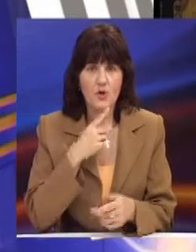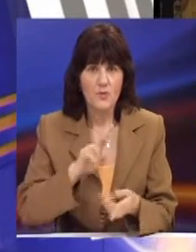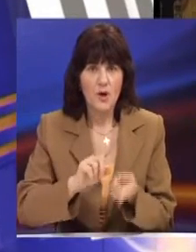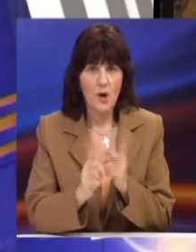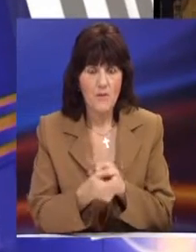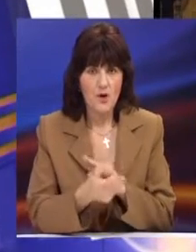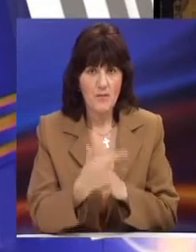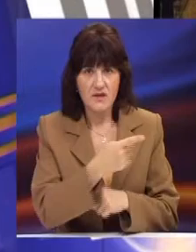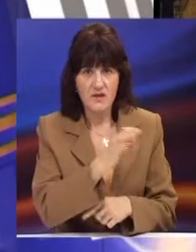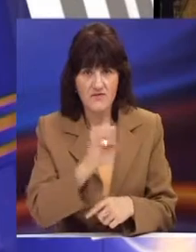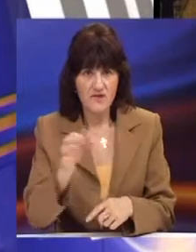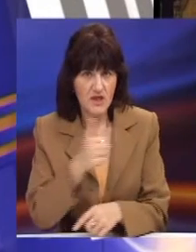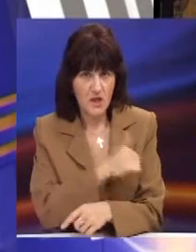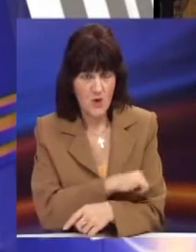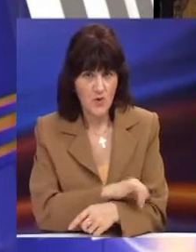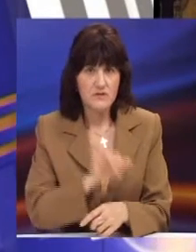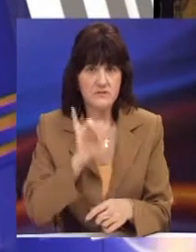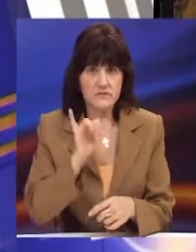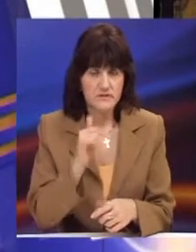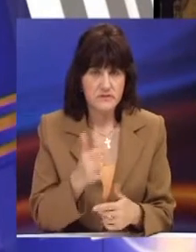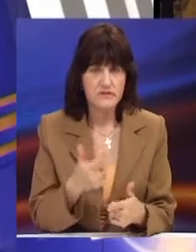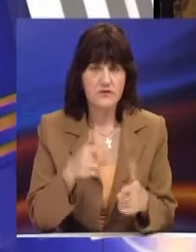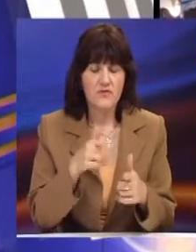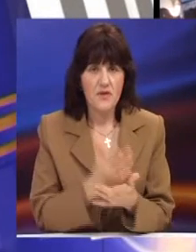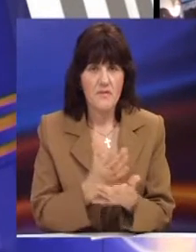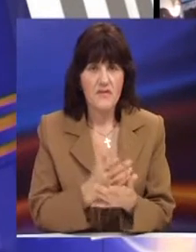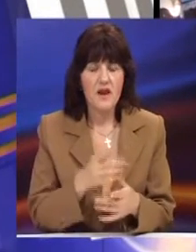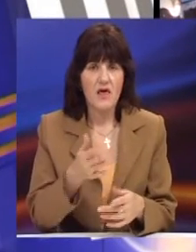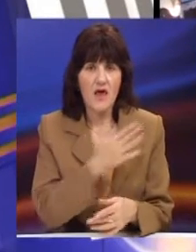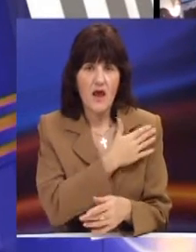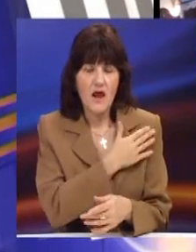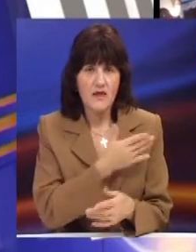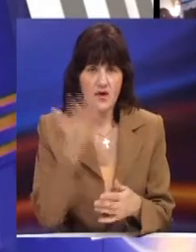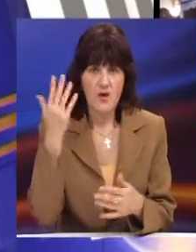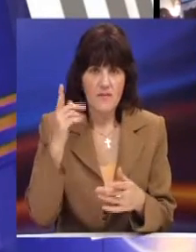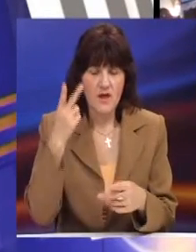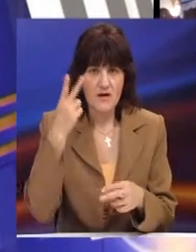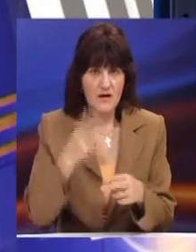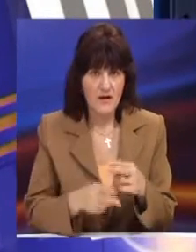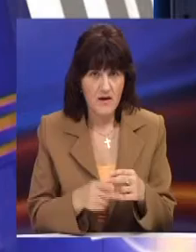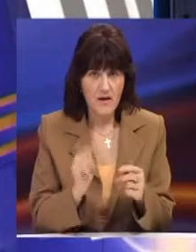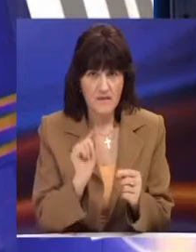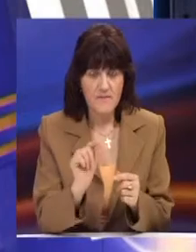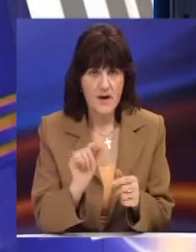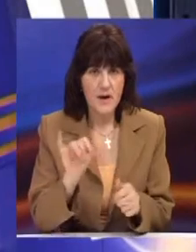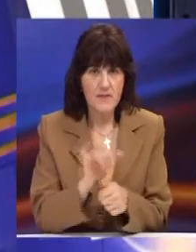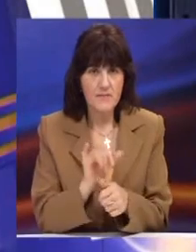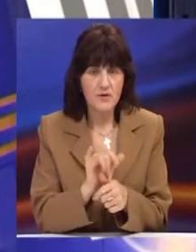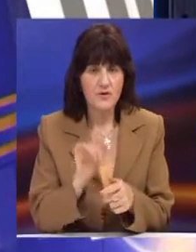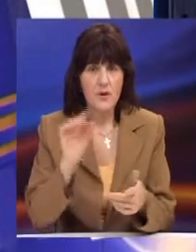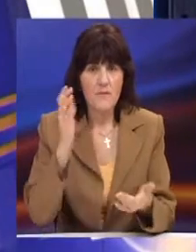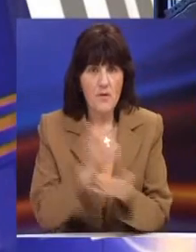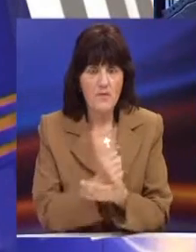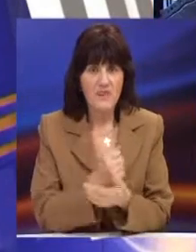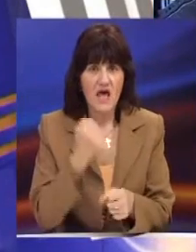oktobarskih promjena 2000. godine. Iako su izbori za gradonačelnika 2004. bili završeni u fotofinišu uz tesnu pobedu Geze